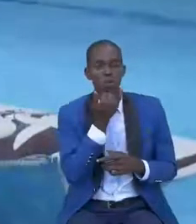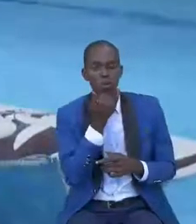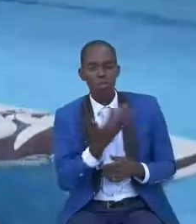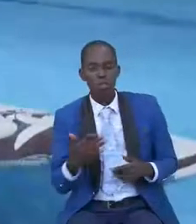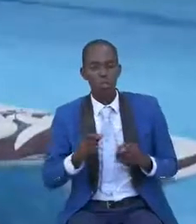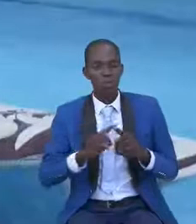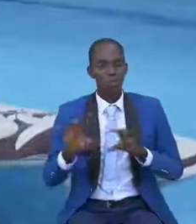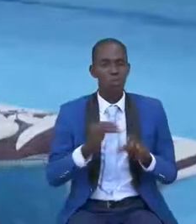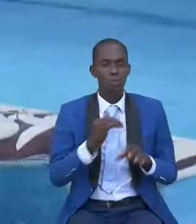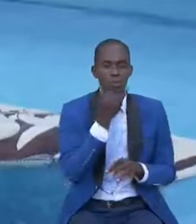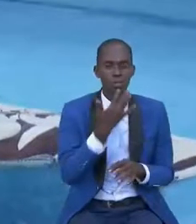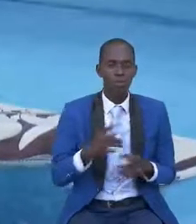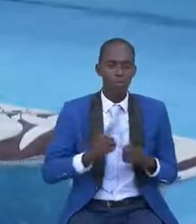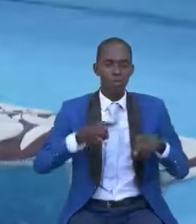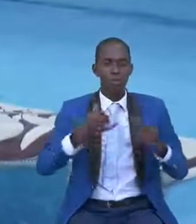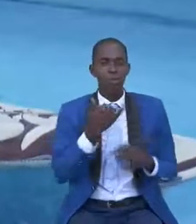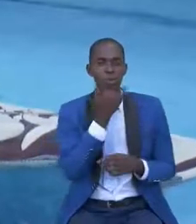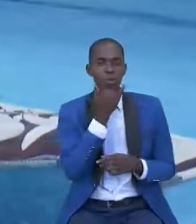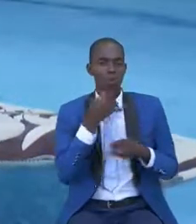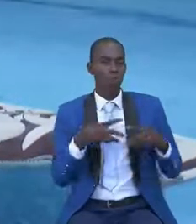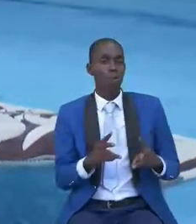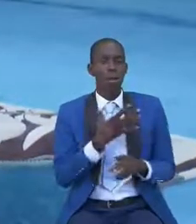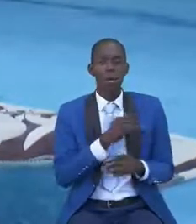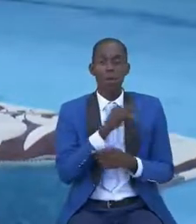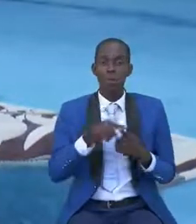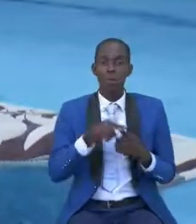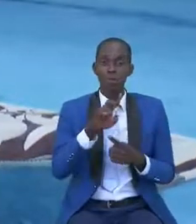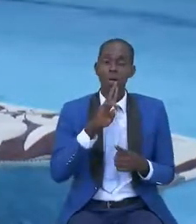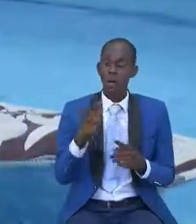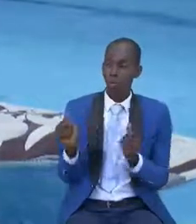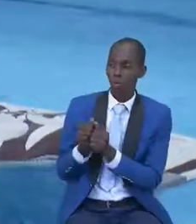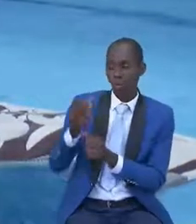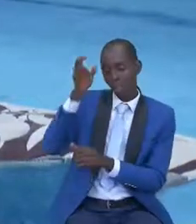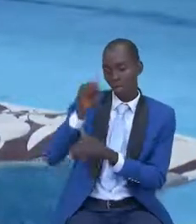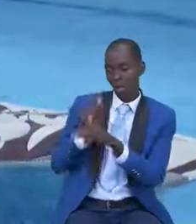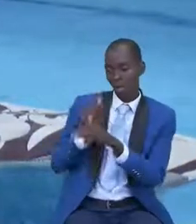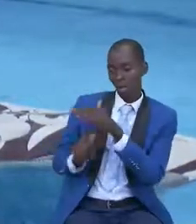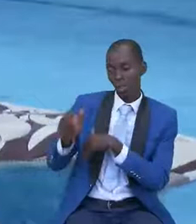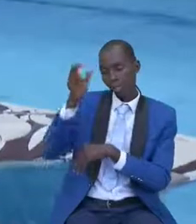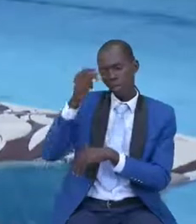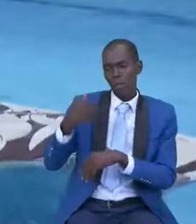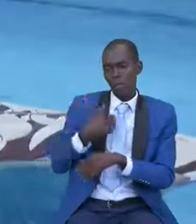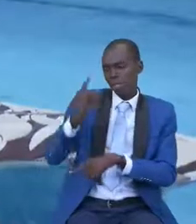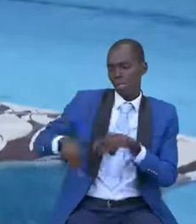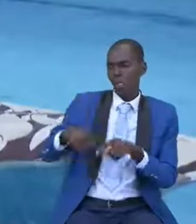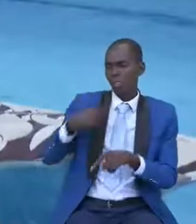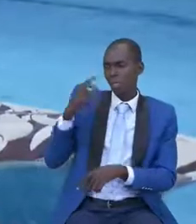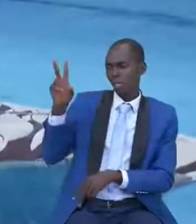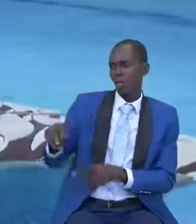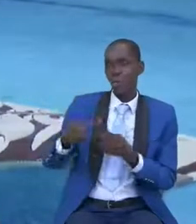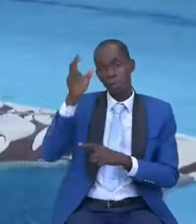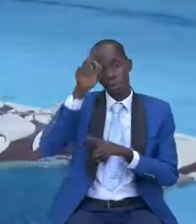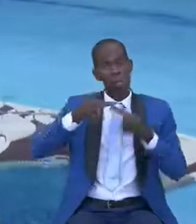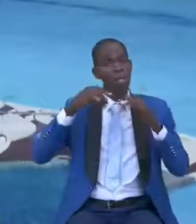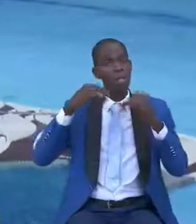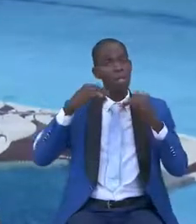C'est lui qui contrôle, qui pousse à dire la mauvaise chose, à faire la mauvaise chose, à aller dans la mauvaise direction. Et quand nous sommes avec lui et nous étions sous